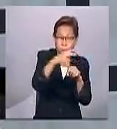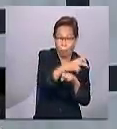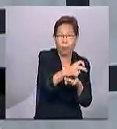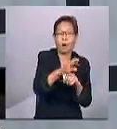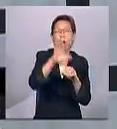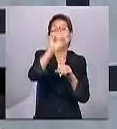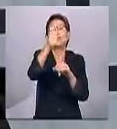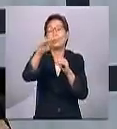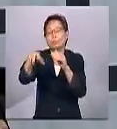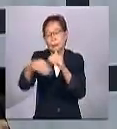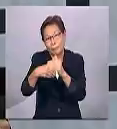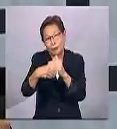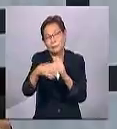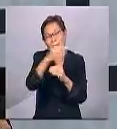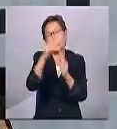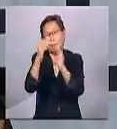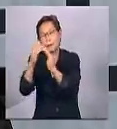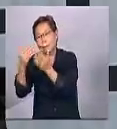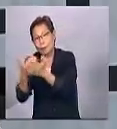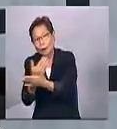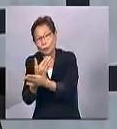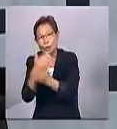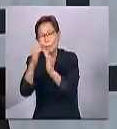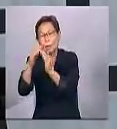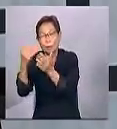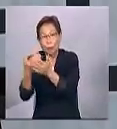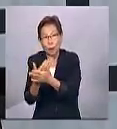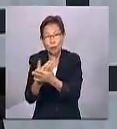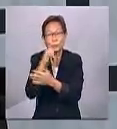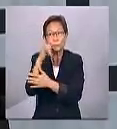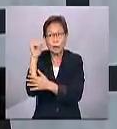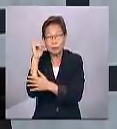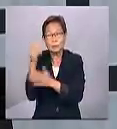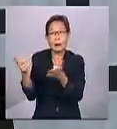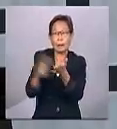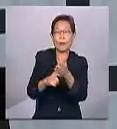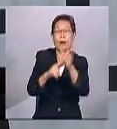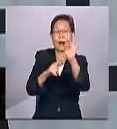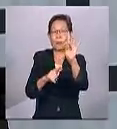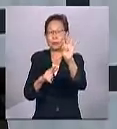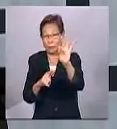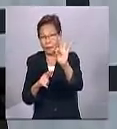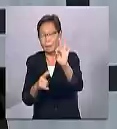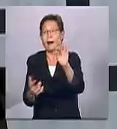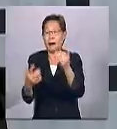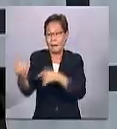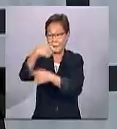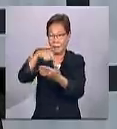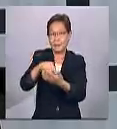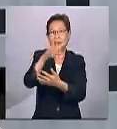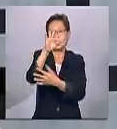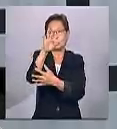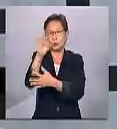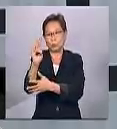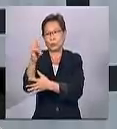tambahan. Dan juga di Bandar Baru Ibrahim Majid, semalam kita laporkan 89 kes, hari ini ada